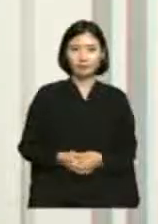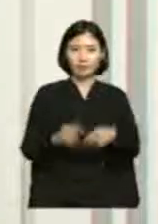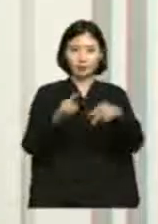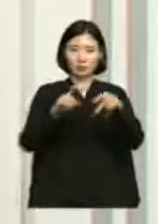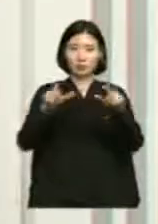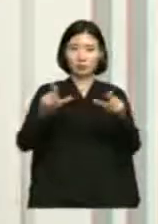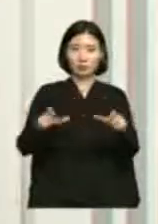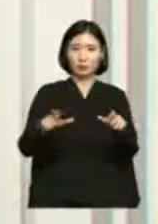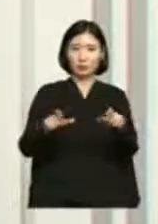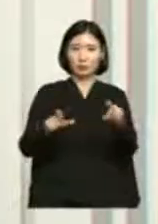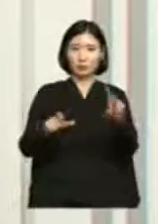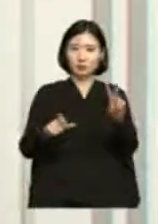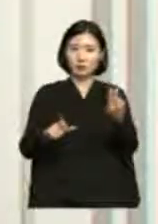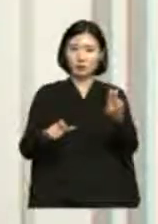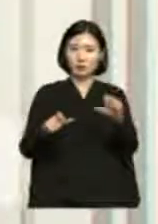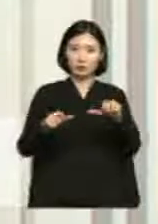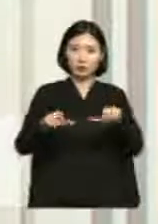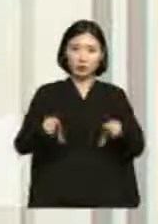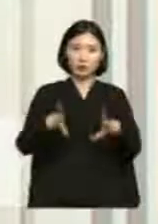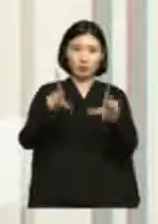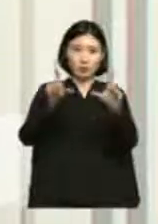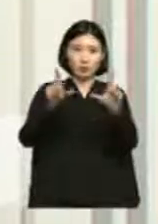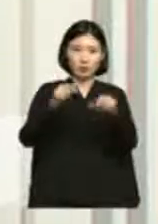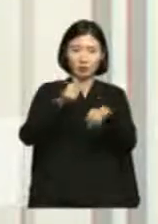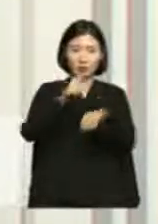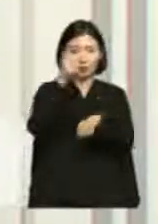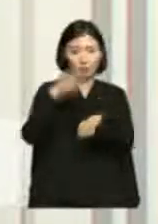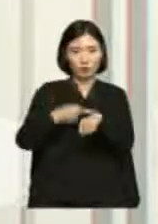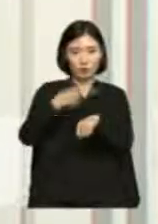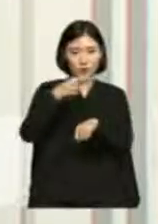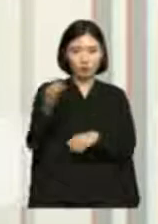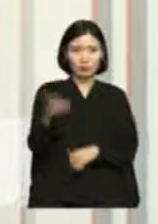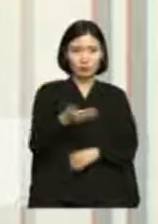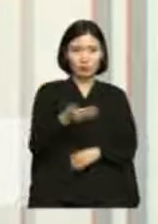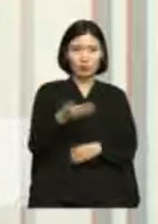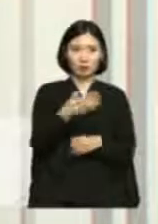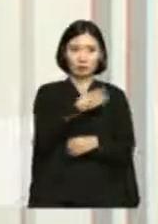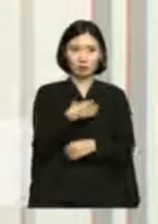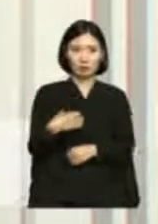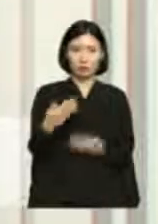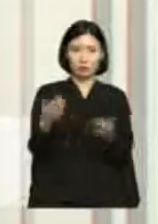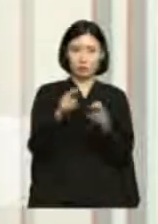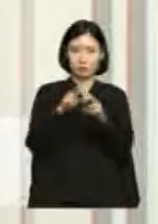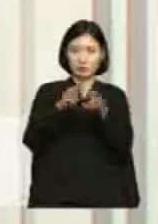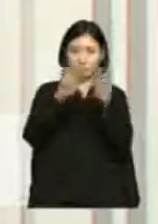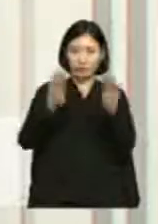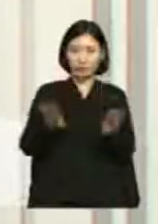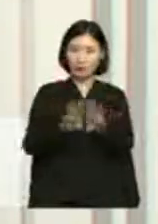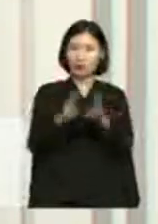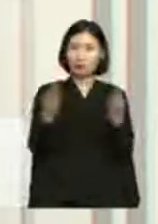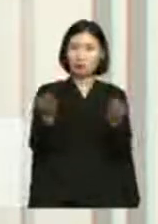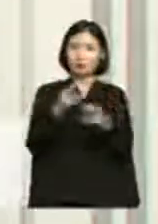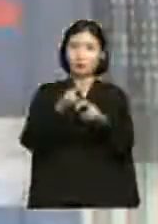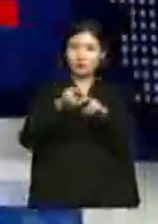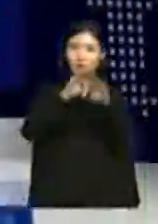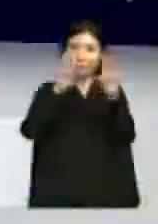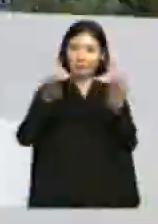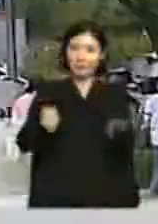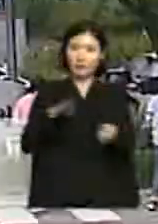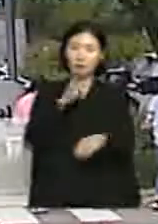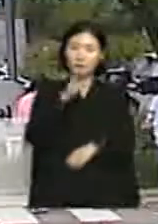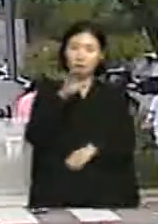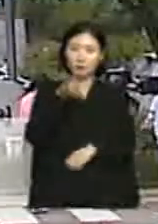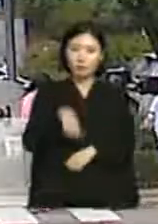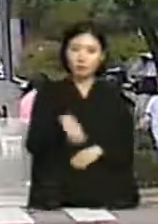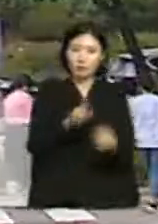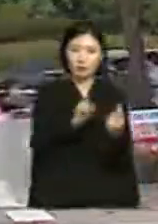서대문구 가 오는 25일 오후 1시부터 구청 대강당에서 일자리 박람회를 개최합니다 이번 일자리 박람회 는 현장에서